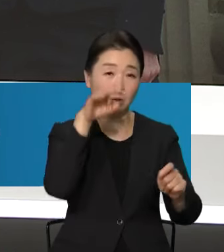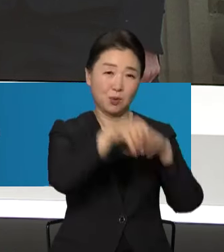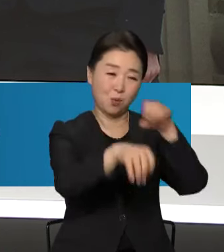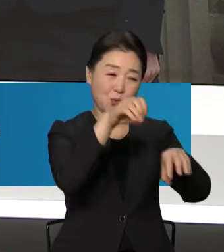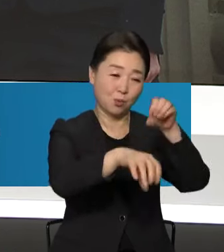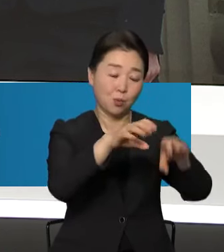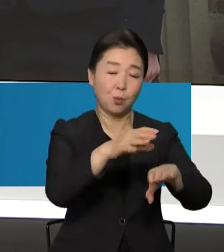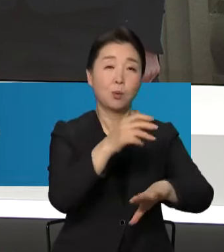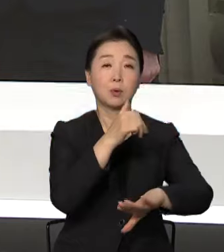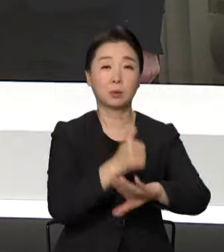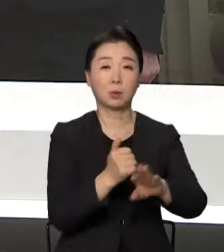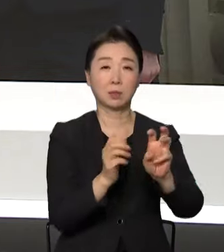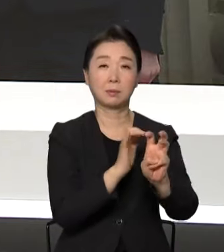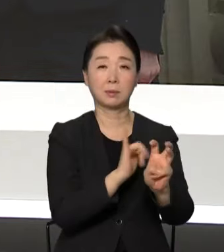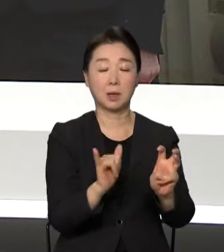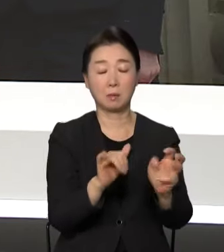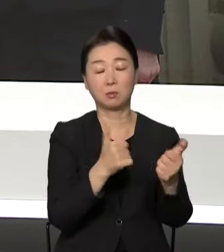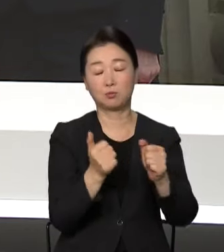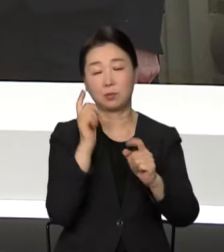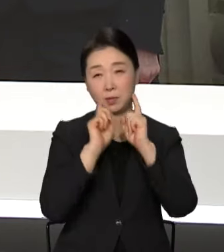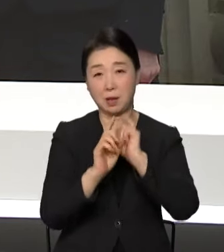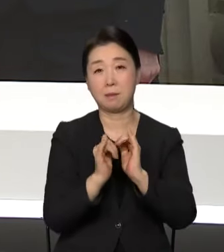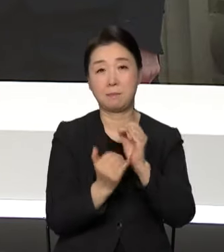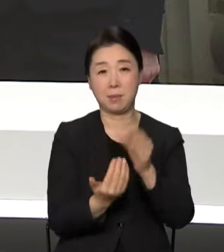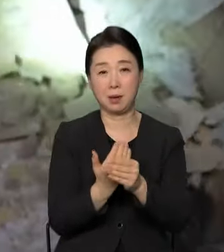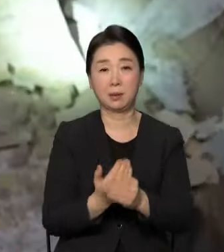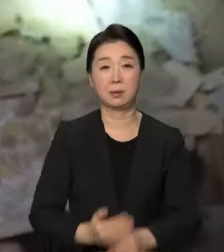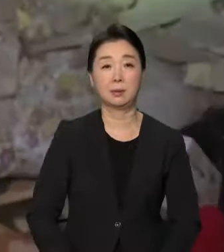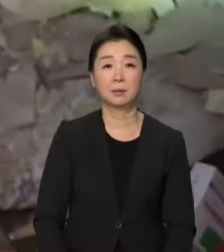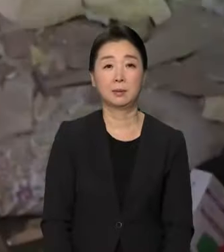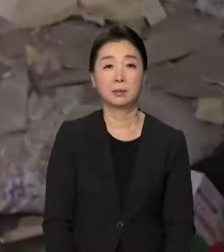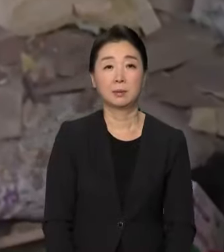30여 명의 사상자를 냈습니다. 조민중 기자입니다.